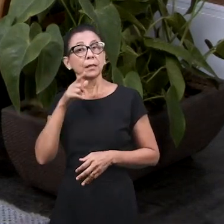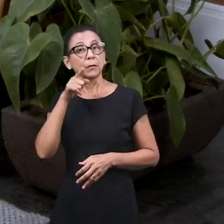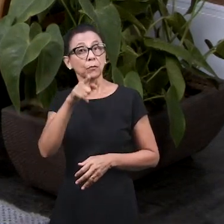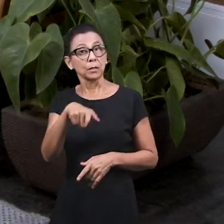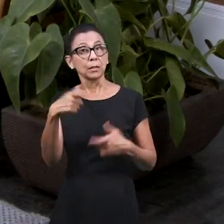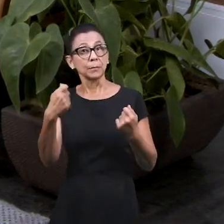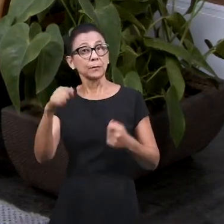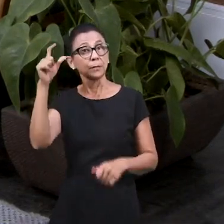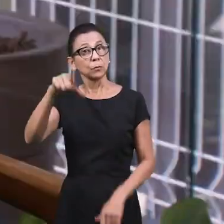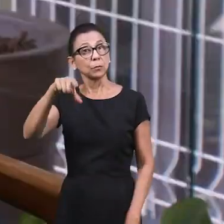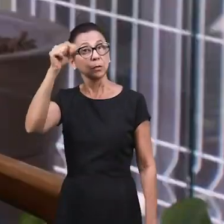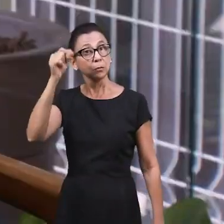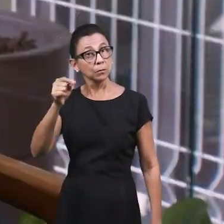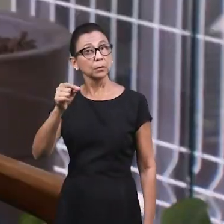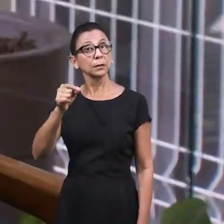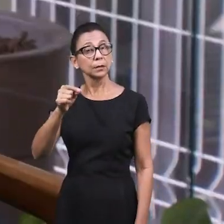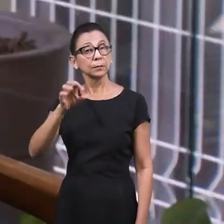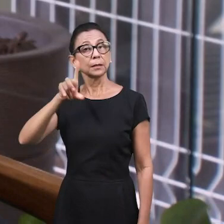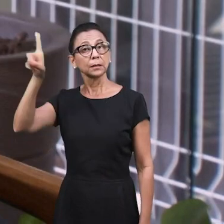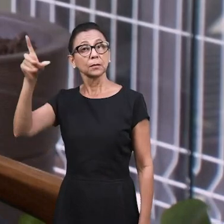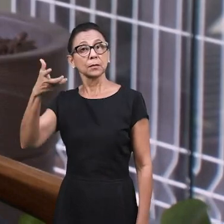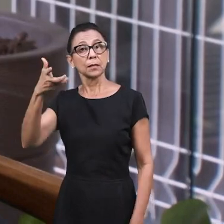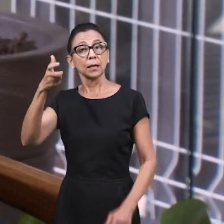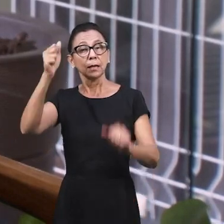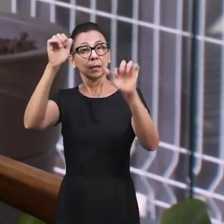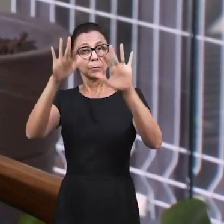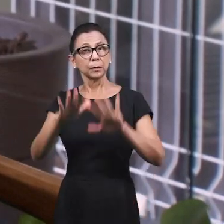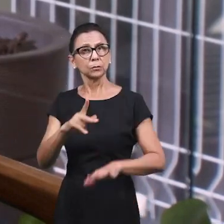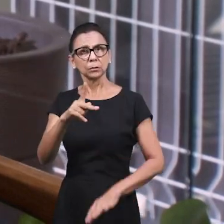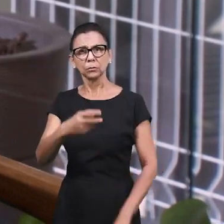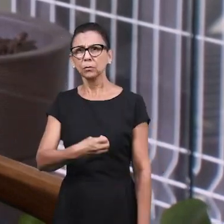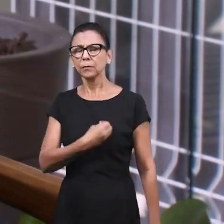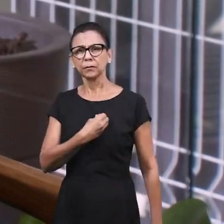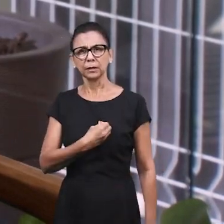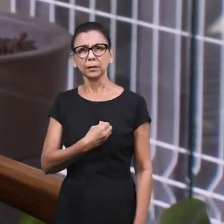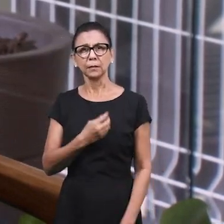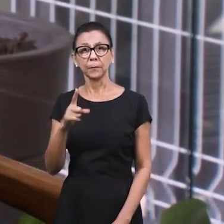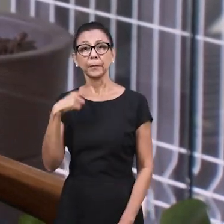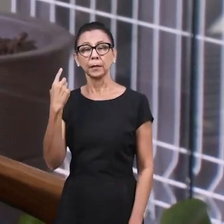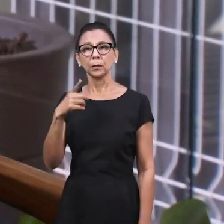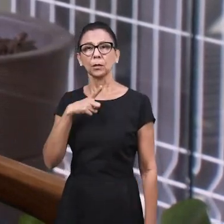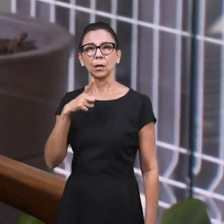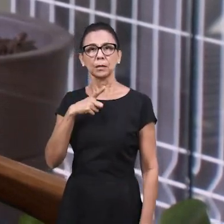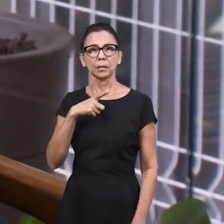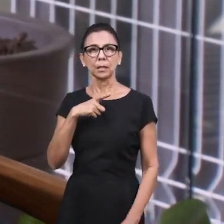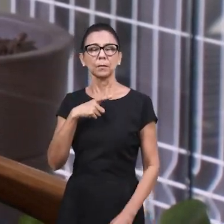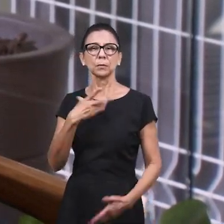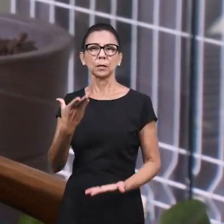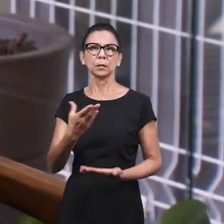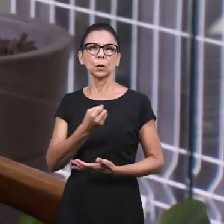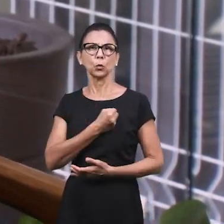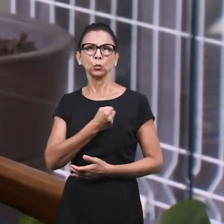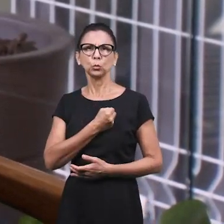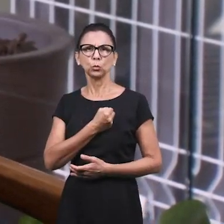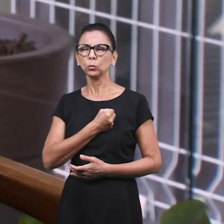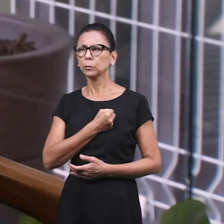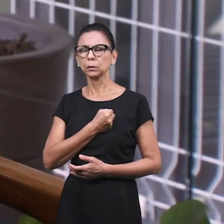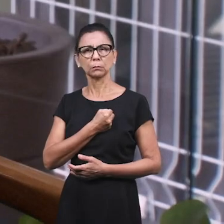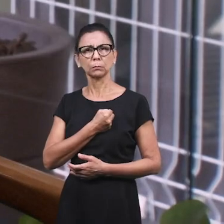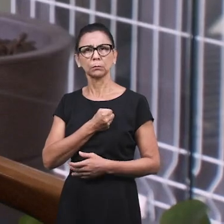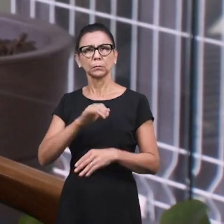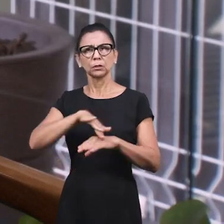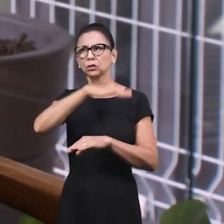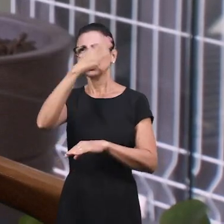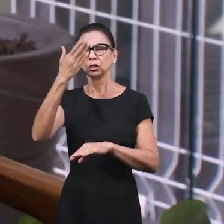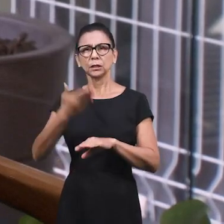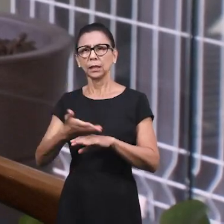avez besoin de prendre une décision pour avoir la bénédiction de Dieu de votre vie, je veux vous dire que nous avons un canal ouvert pour vous. Appelez à